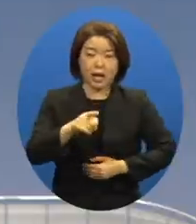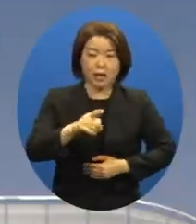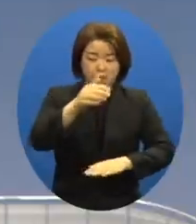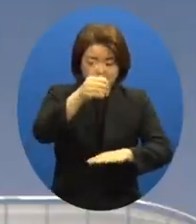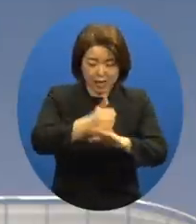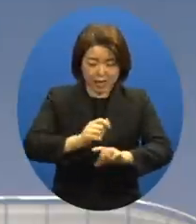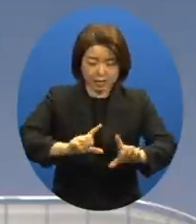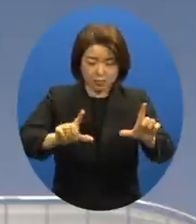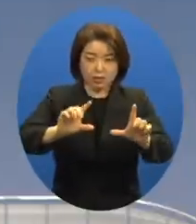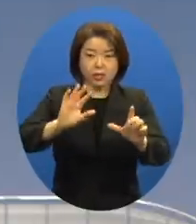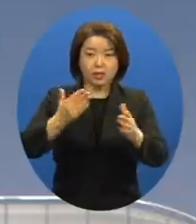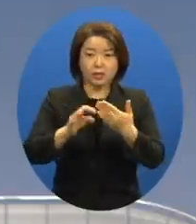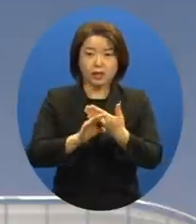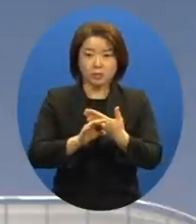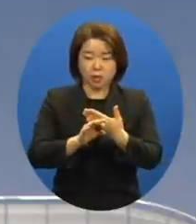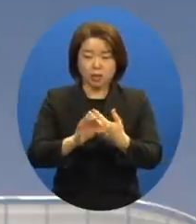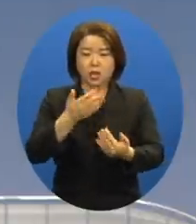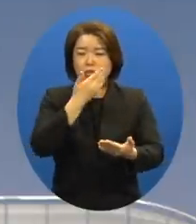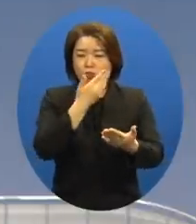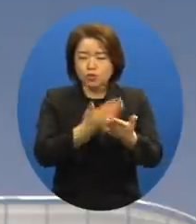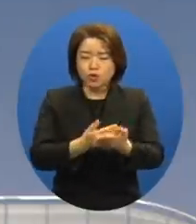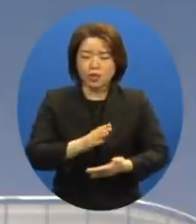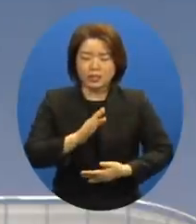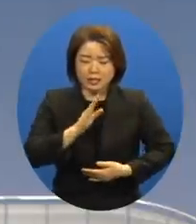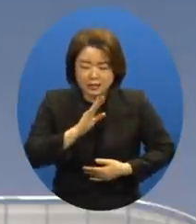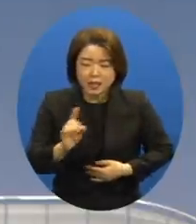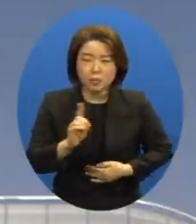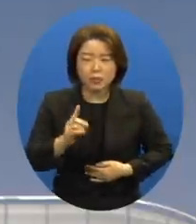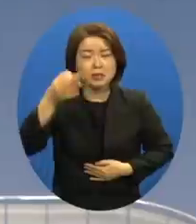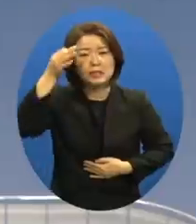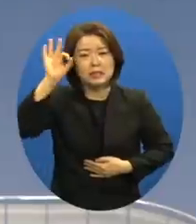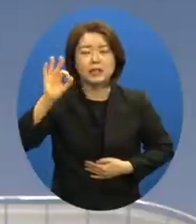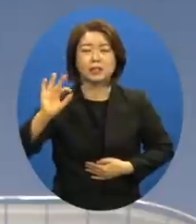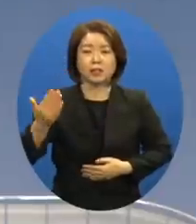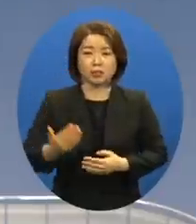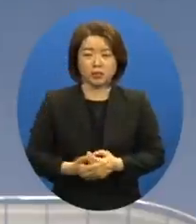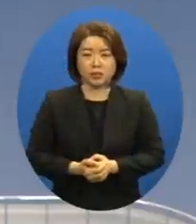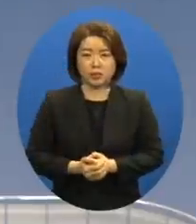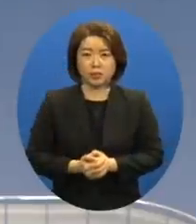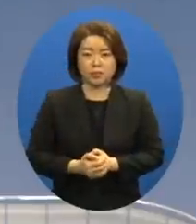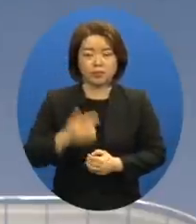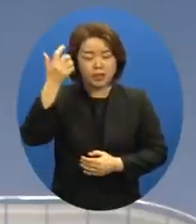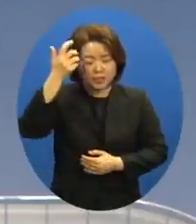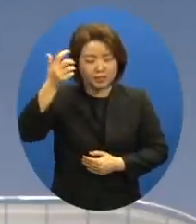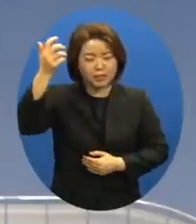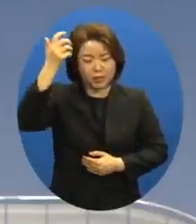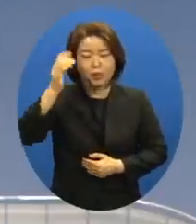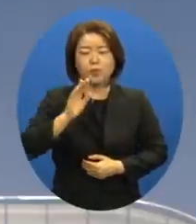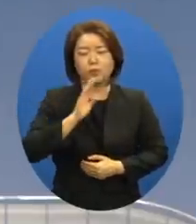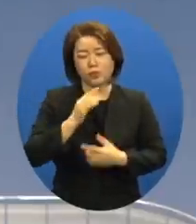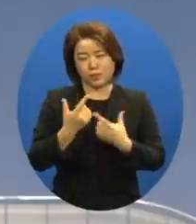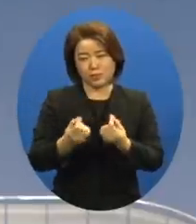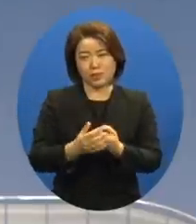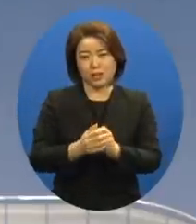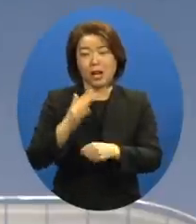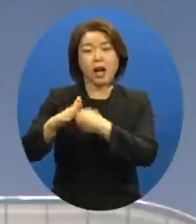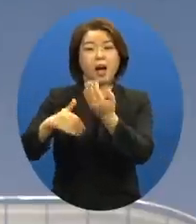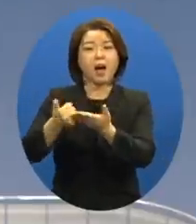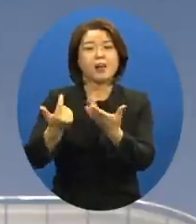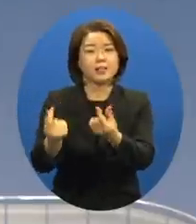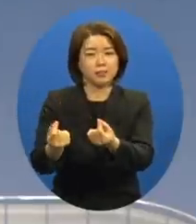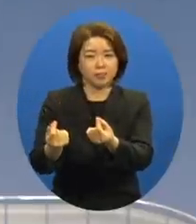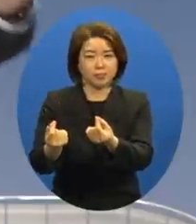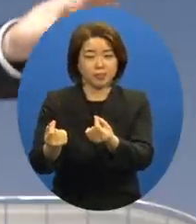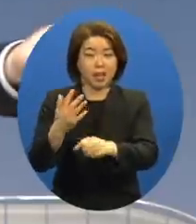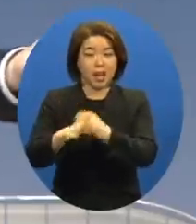서야 진짜 중요한 것 그것이 무엇인지 깨닫게 됩니다 영혼이 그렇죠 하나님이 그렇죠